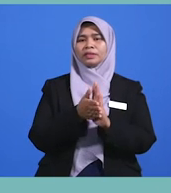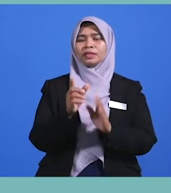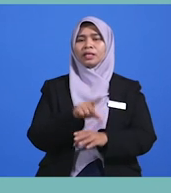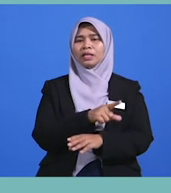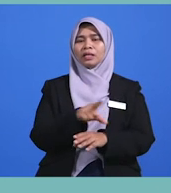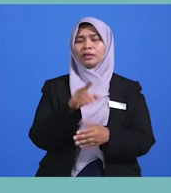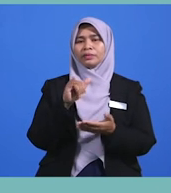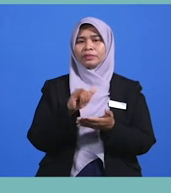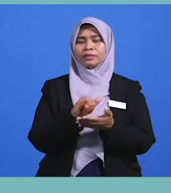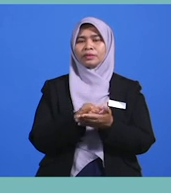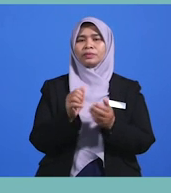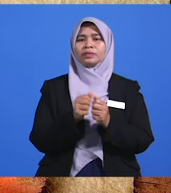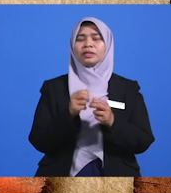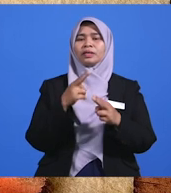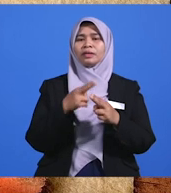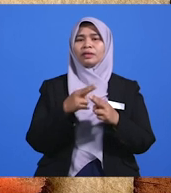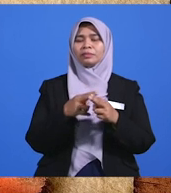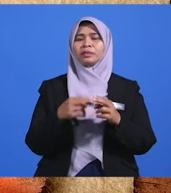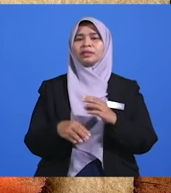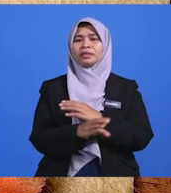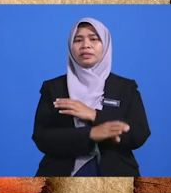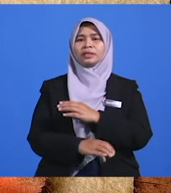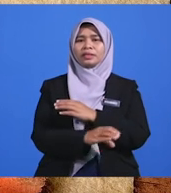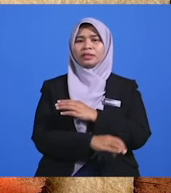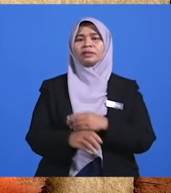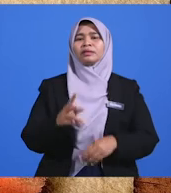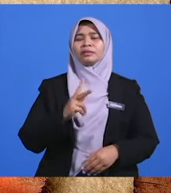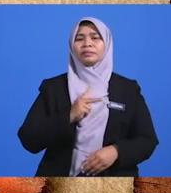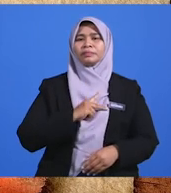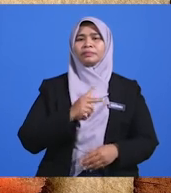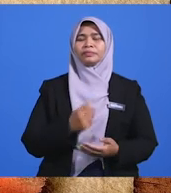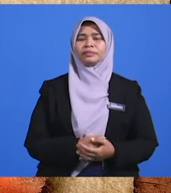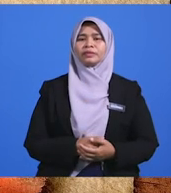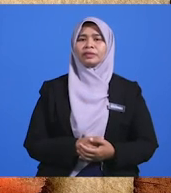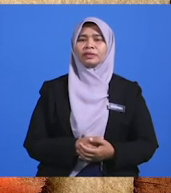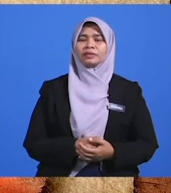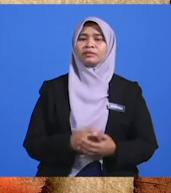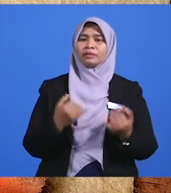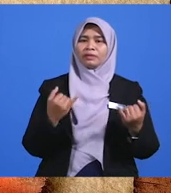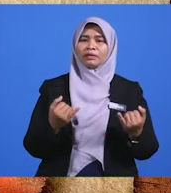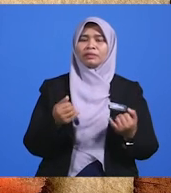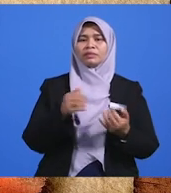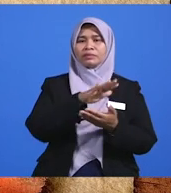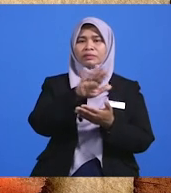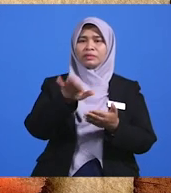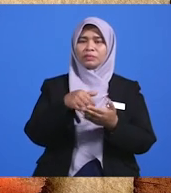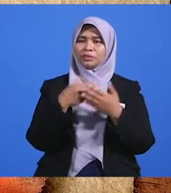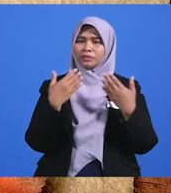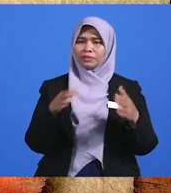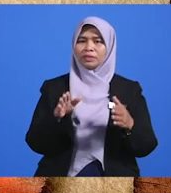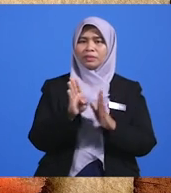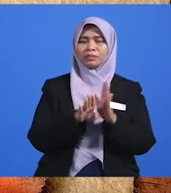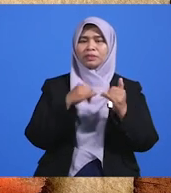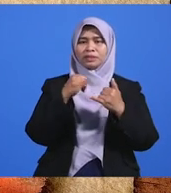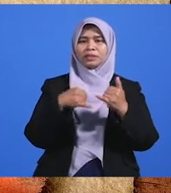nama Negaraku. Tahniah murid-murid, kini kalian semua sudah pun berjaya untuk memahami